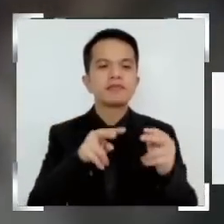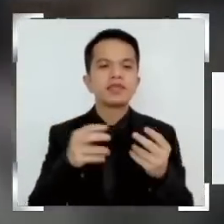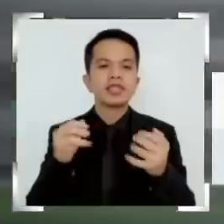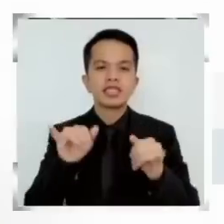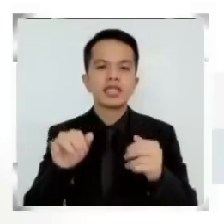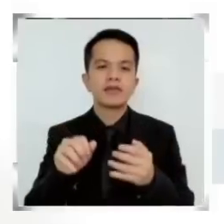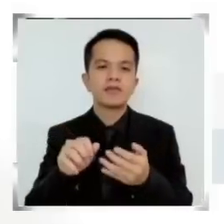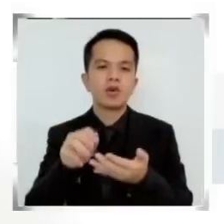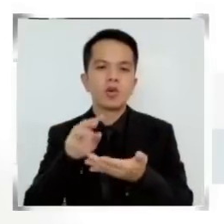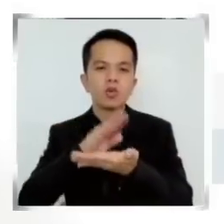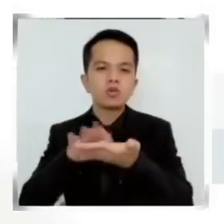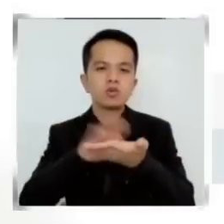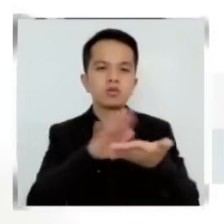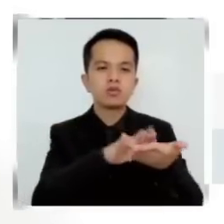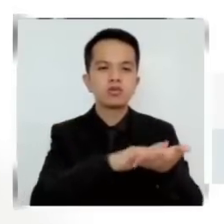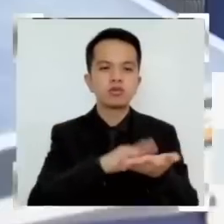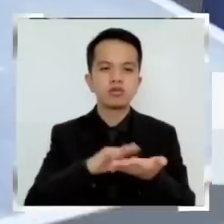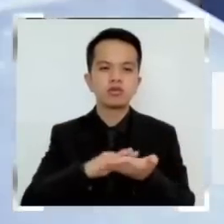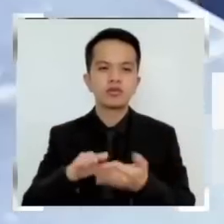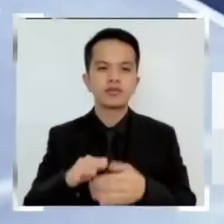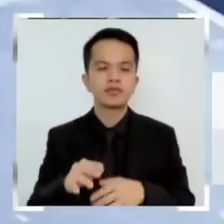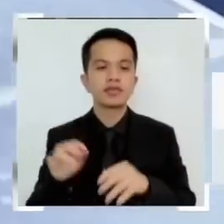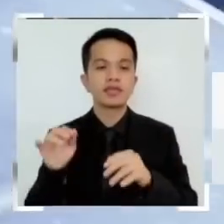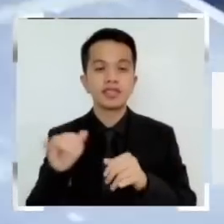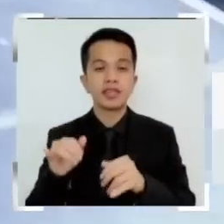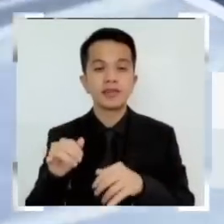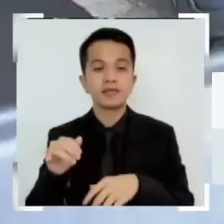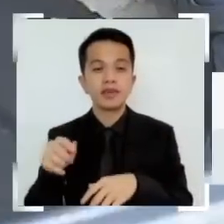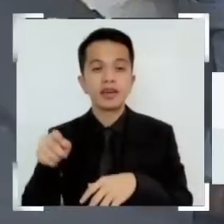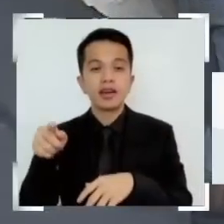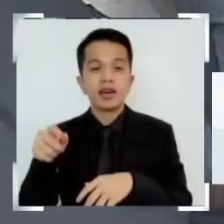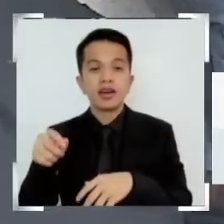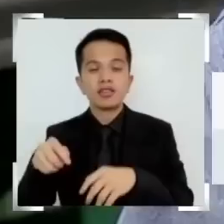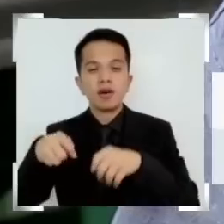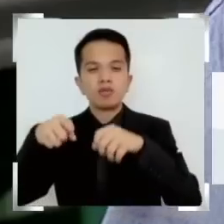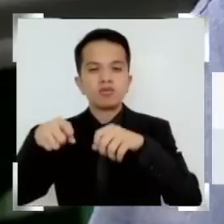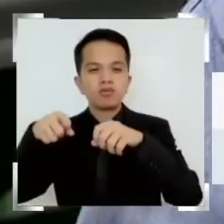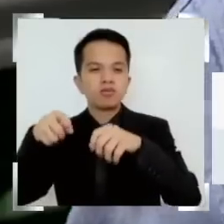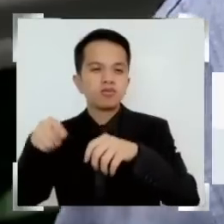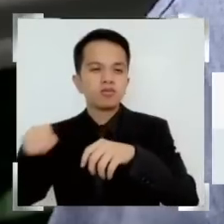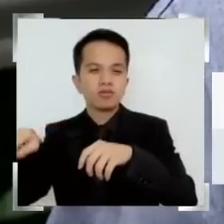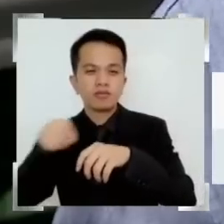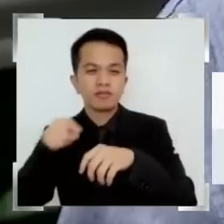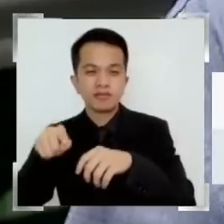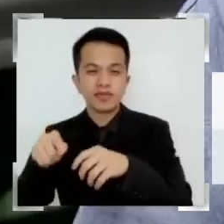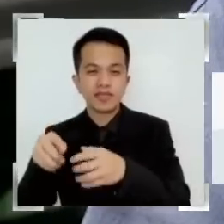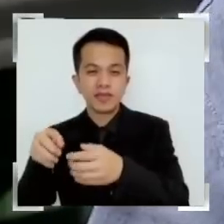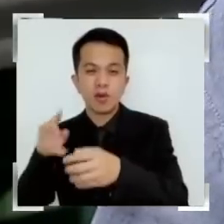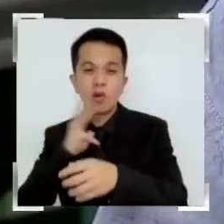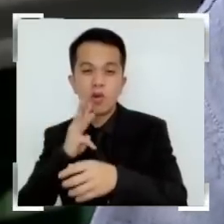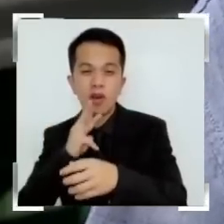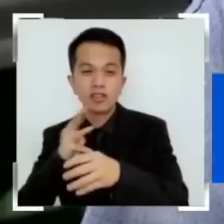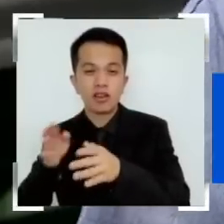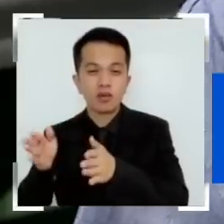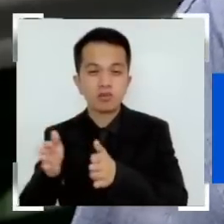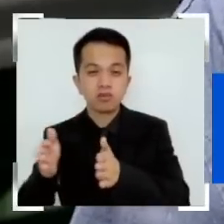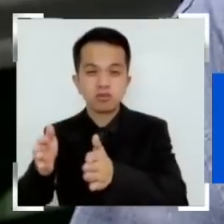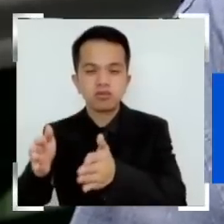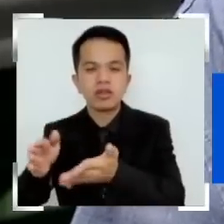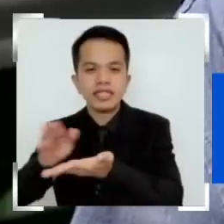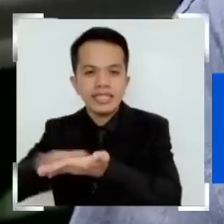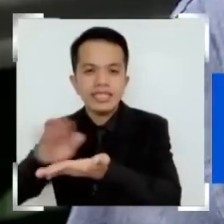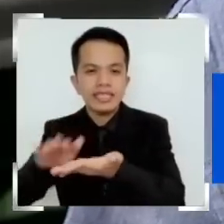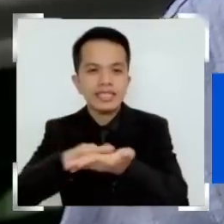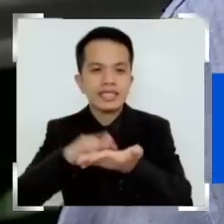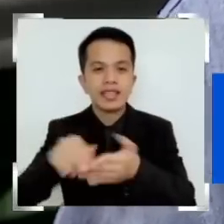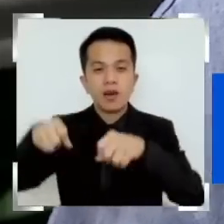nakaraang linggo. May declogging naman sa pumping station sa EDSA Aurora. Kapag ito ay binaha at hindi natin pinump, ay